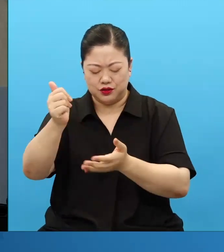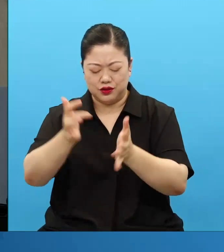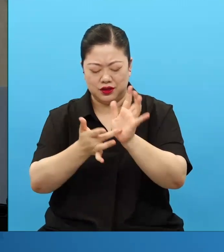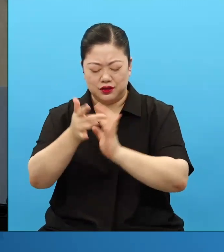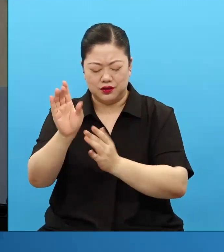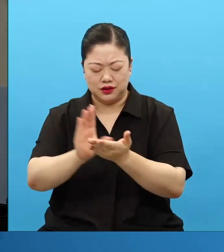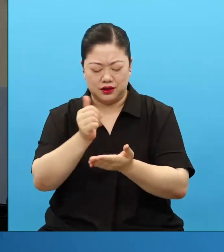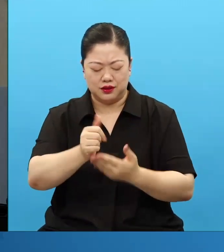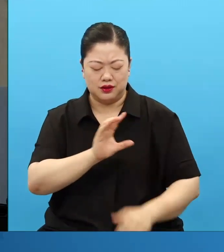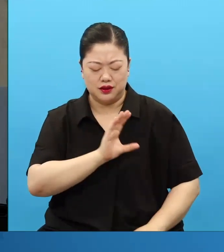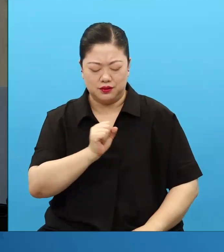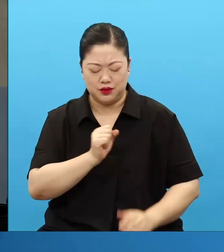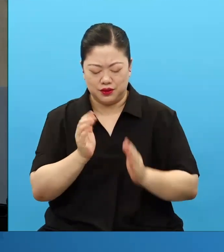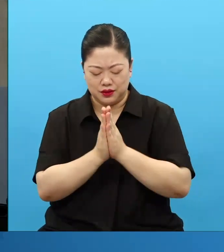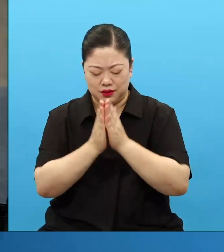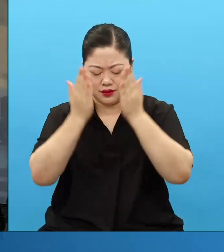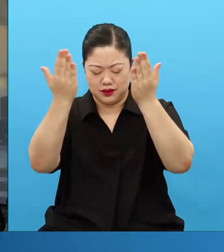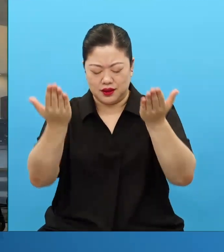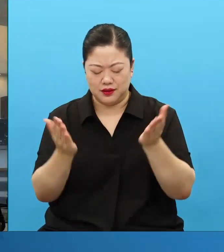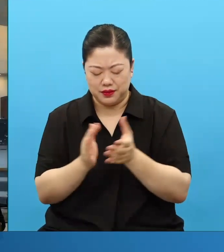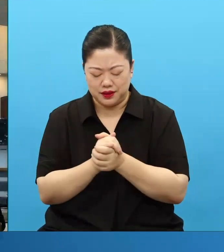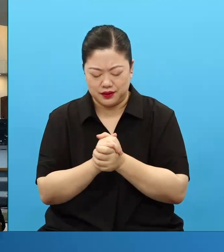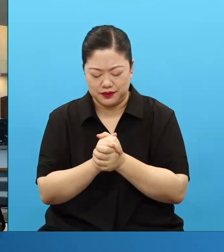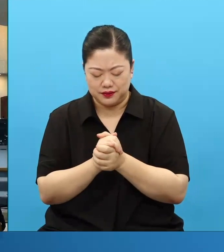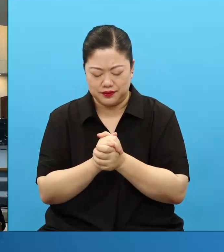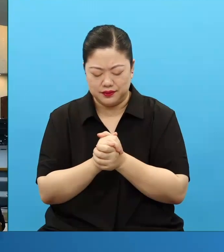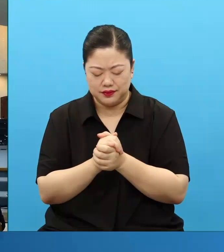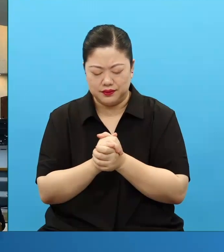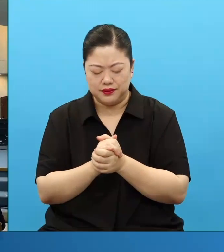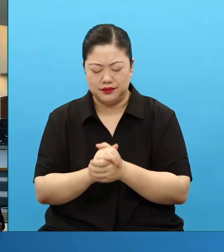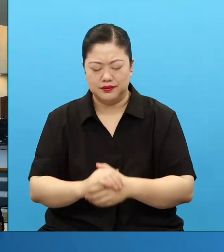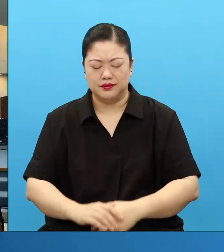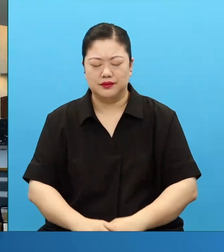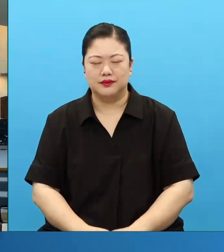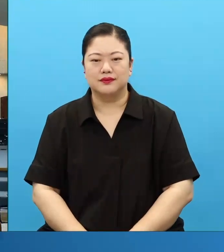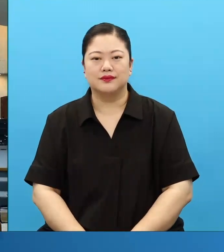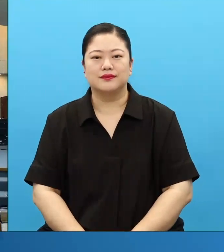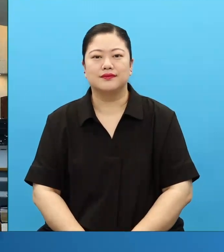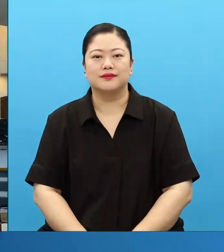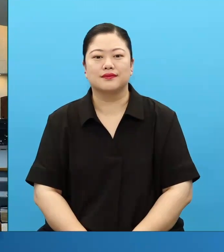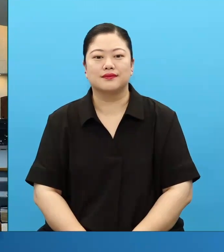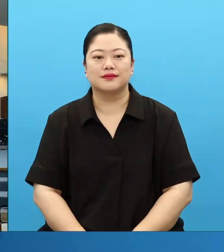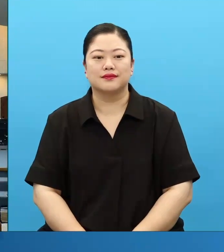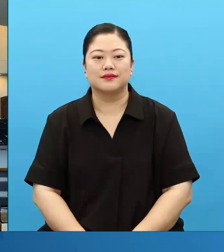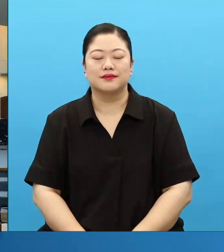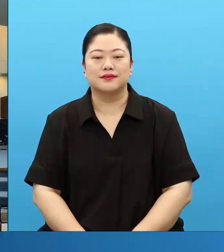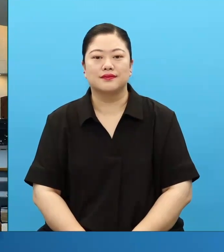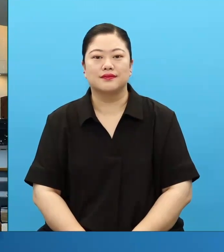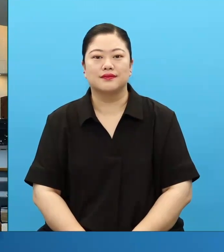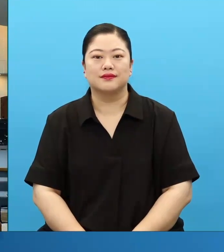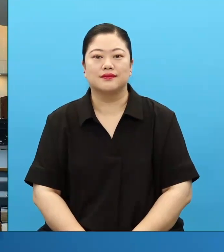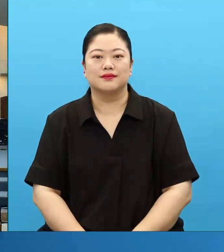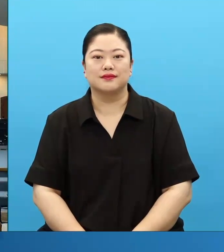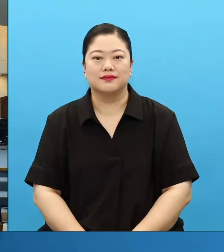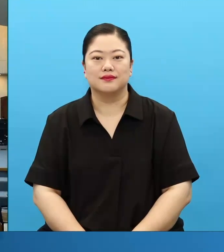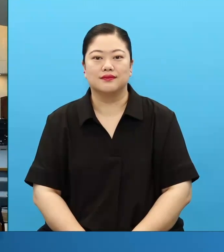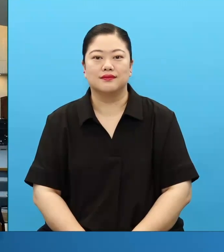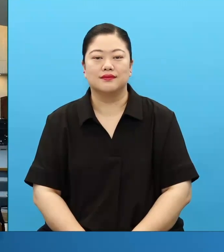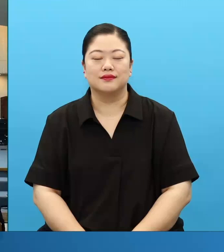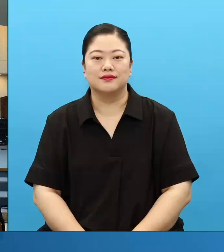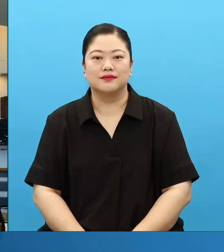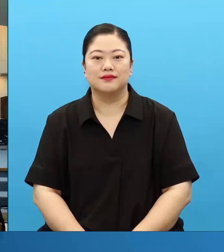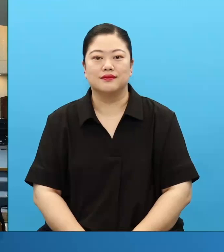산업선교 예배를 위해 기도하도록 하겠습니다. 하나님 아버지, 지금 이 시간 우리가 함께 모여